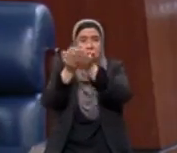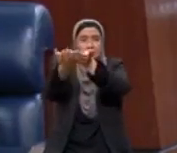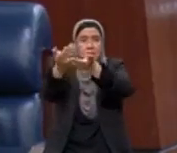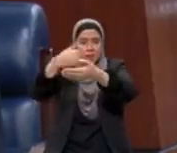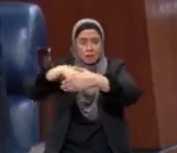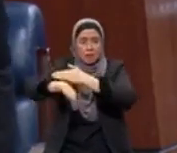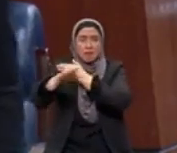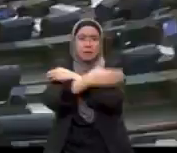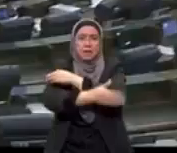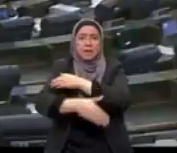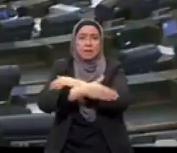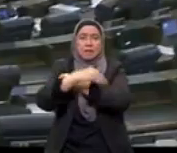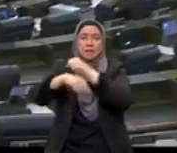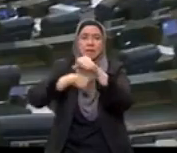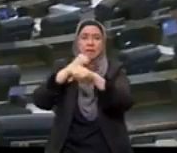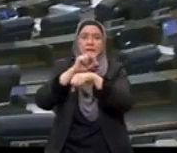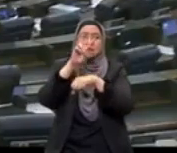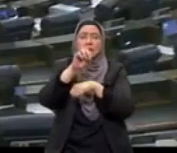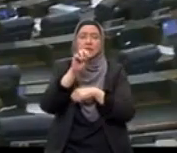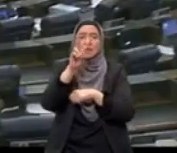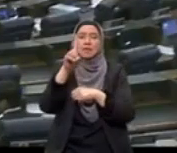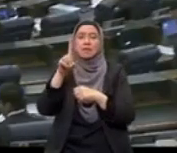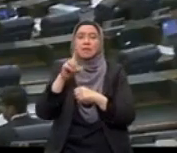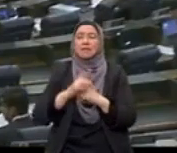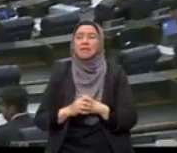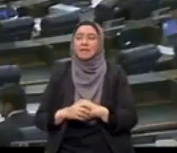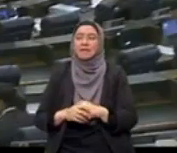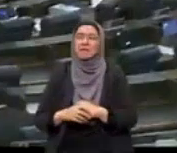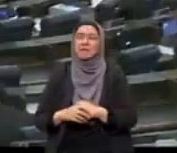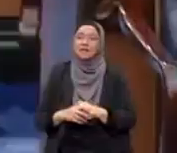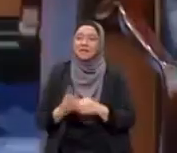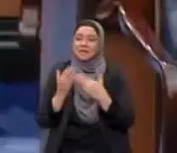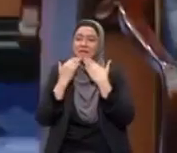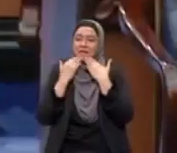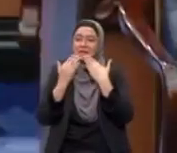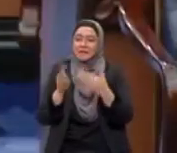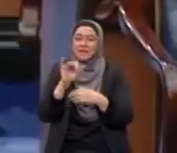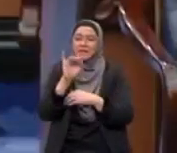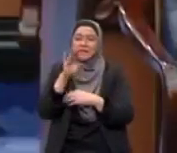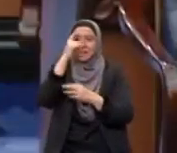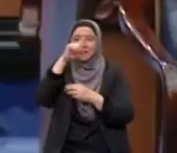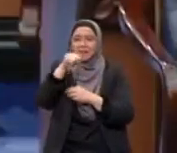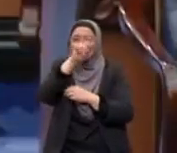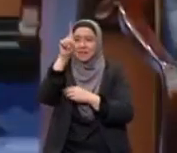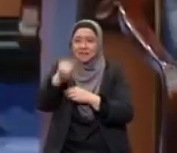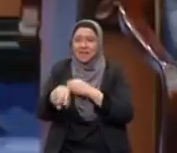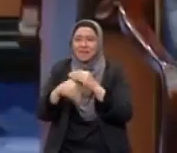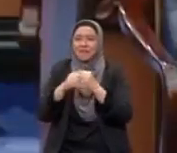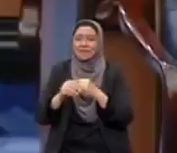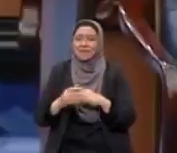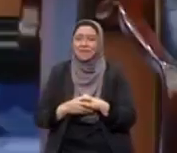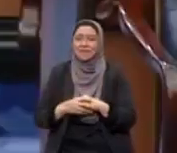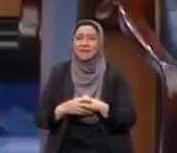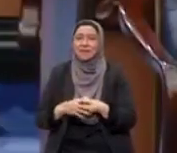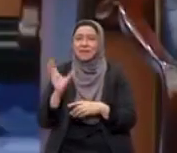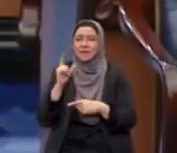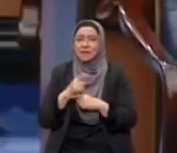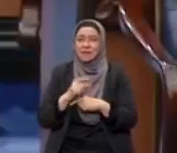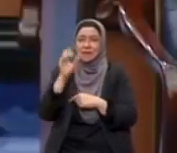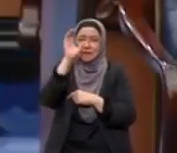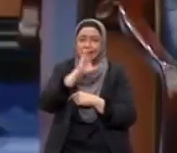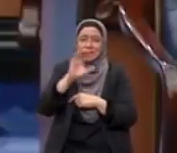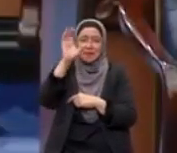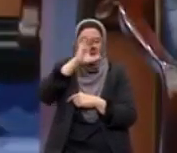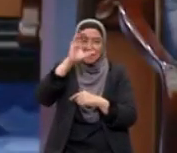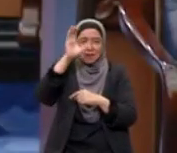terima kasih terima kasih yang berhormat atas soalan tambahan dalam kita mencari penyelesaian yang berhormat Puan